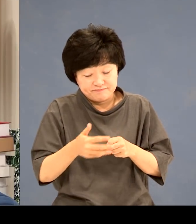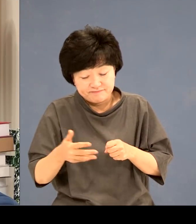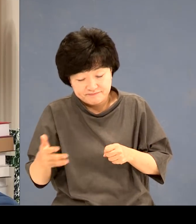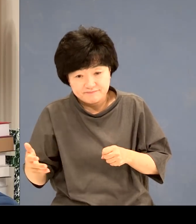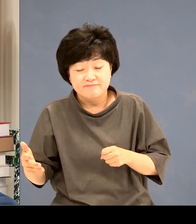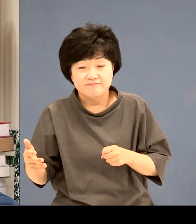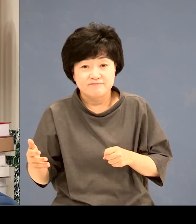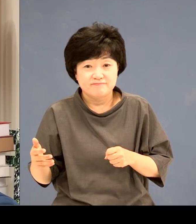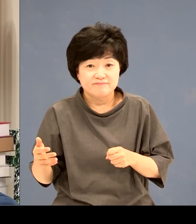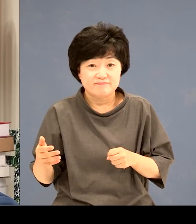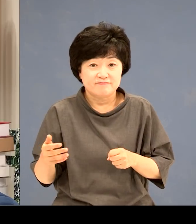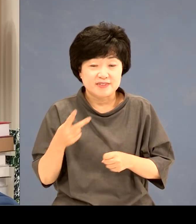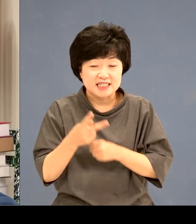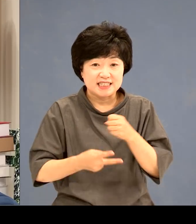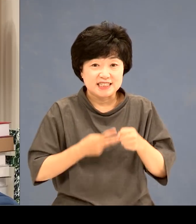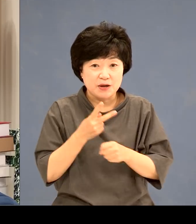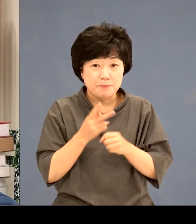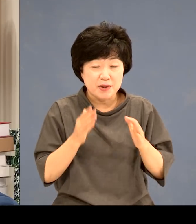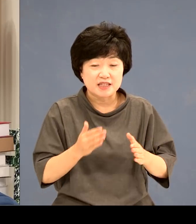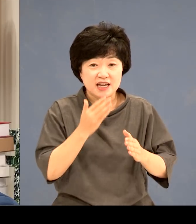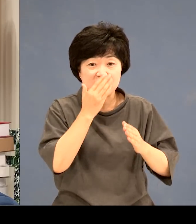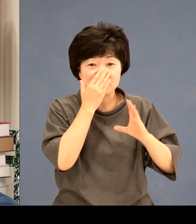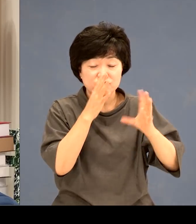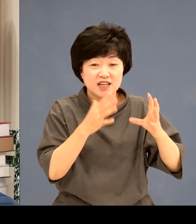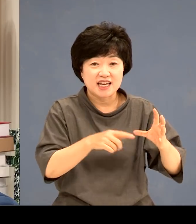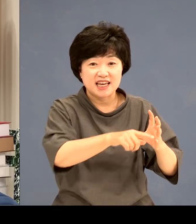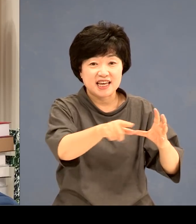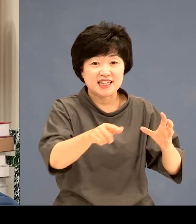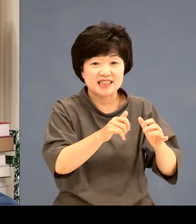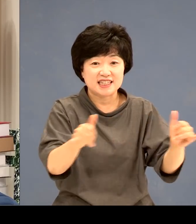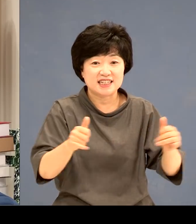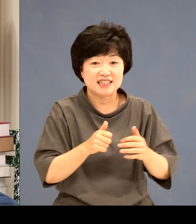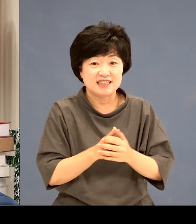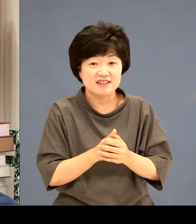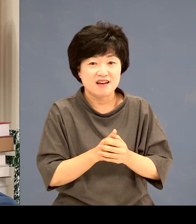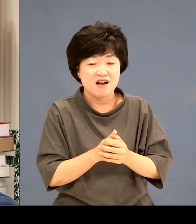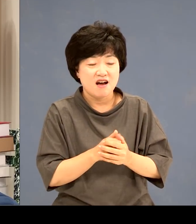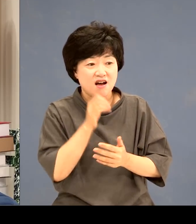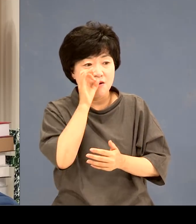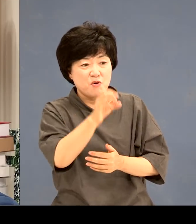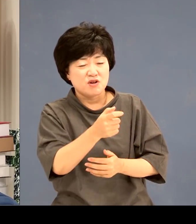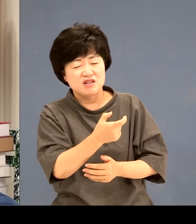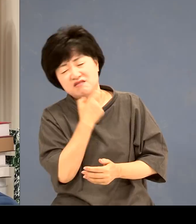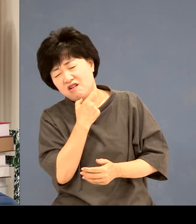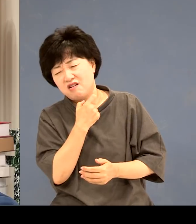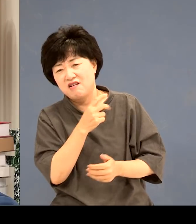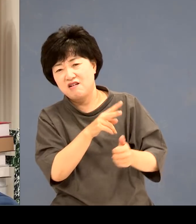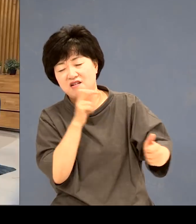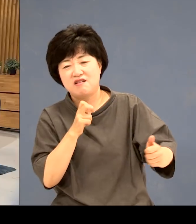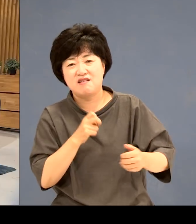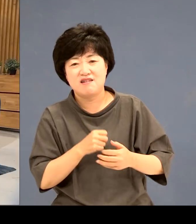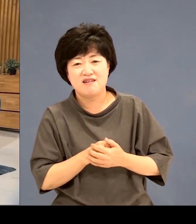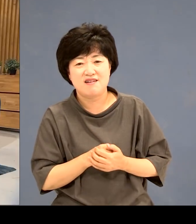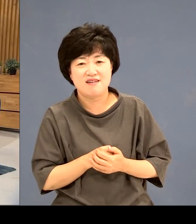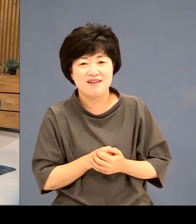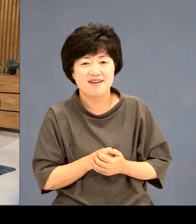간 땅이 이스라엘이었는데 네. 2년 만에 유대인들이 너무 꼴 보기가 싫은